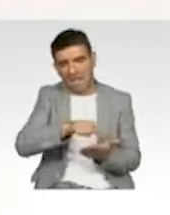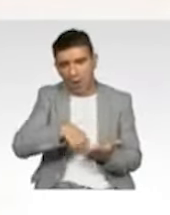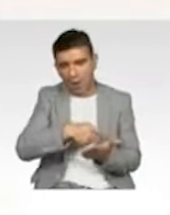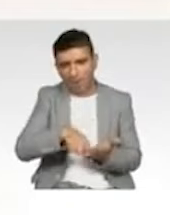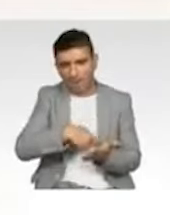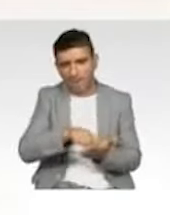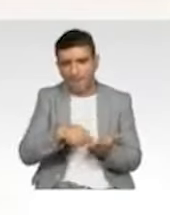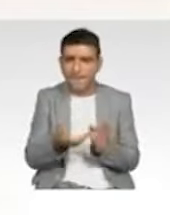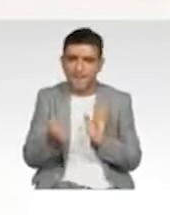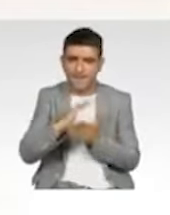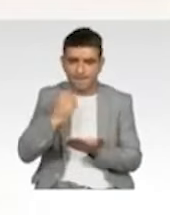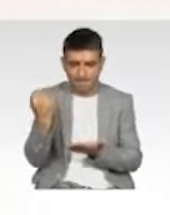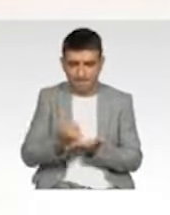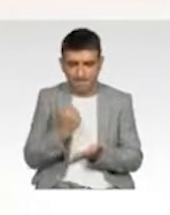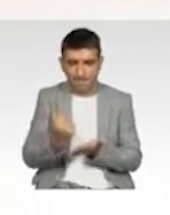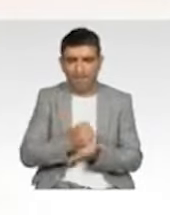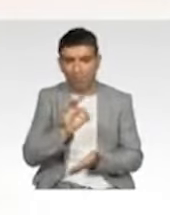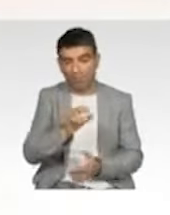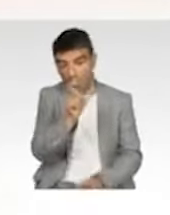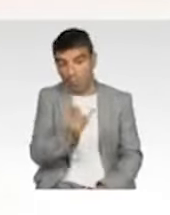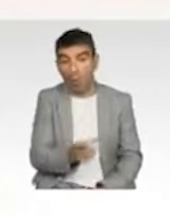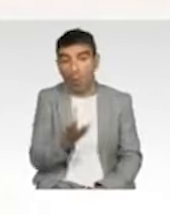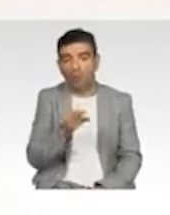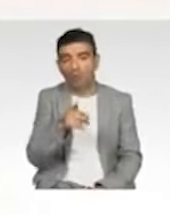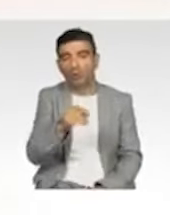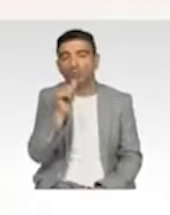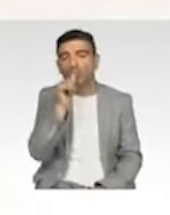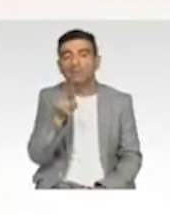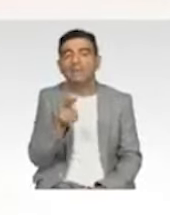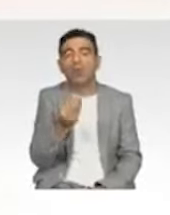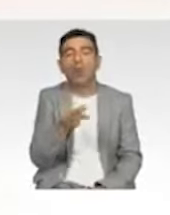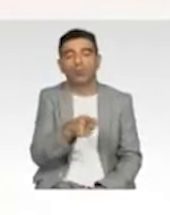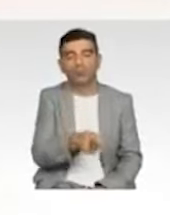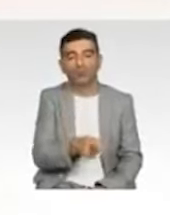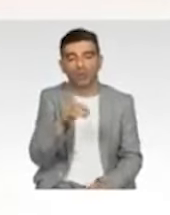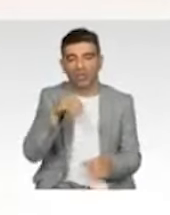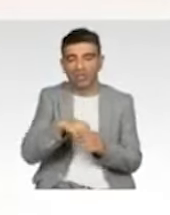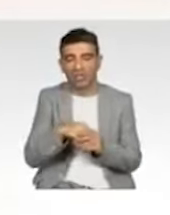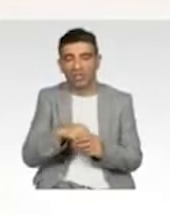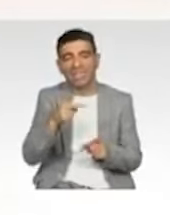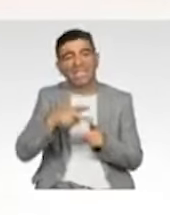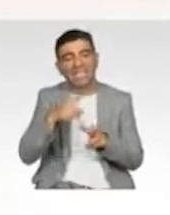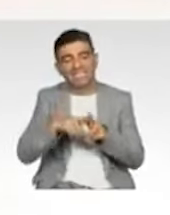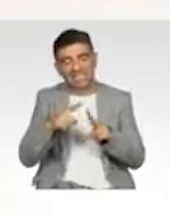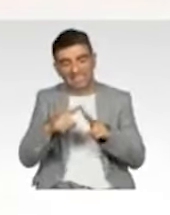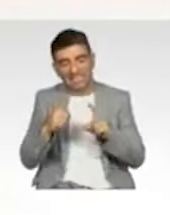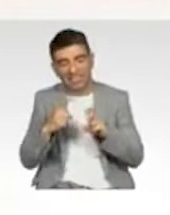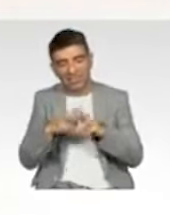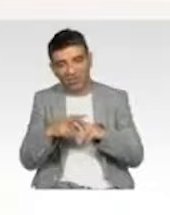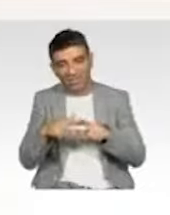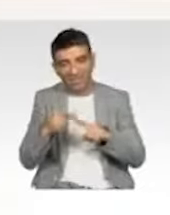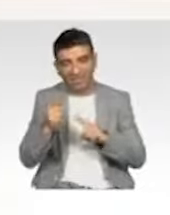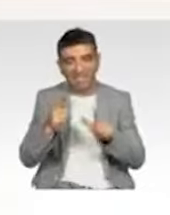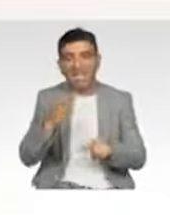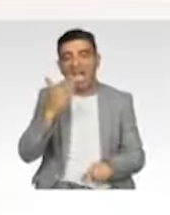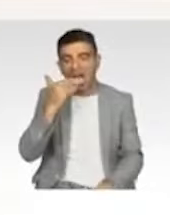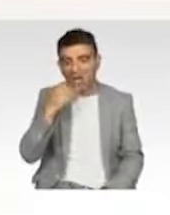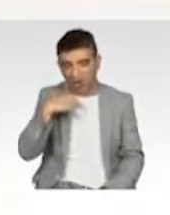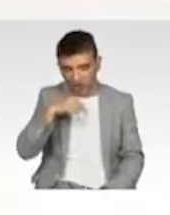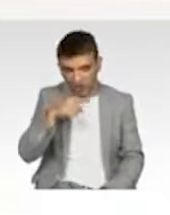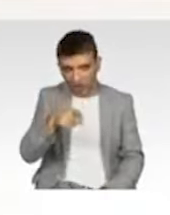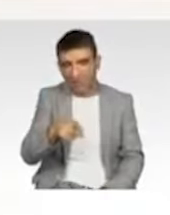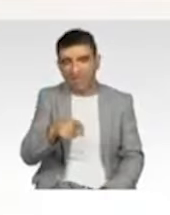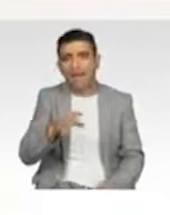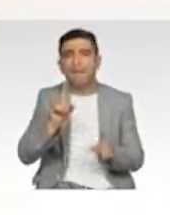kavuruyoruz. Sonra eziyoruz ama bu hale gelmiyor. Yani sulu hale gelmiyor. İçinde zencefil, acı ve bazı insanlar